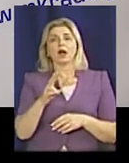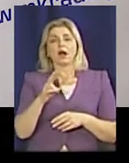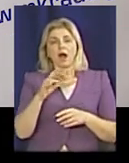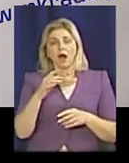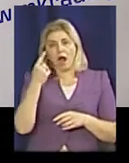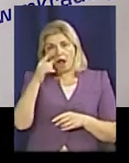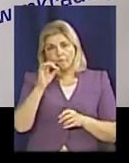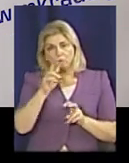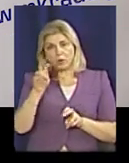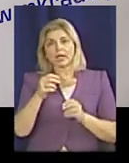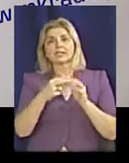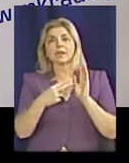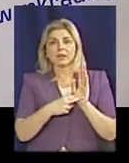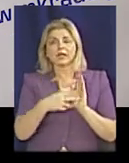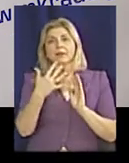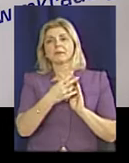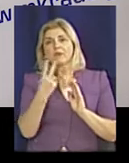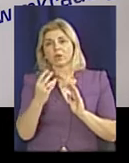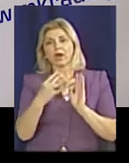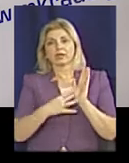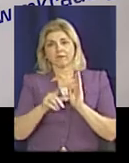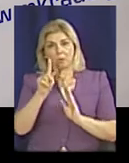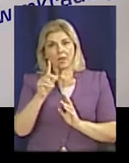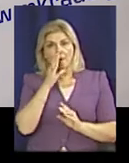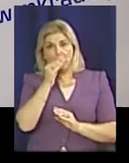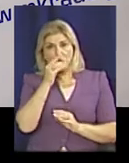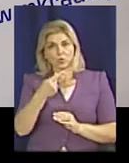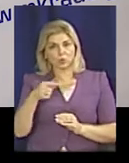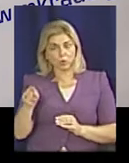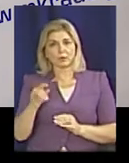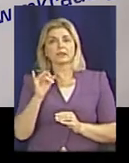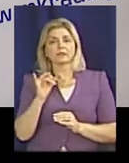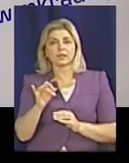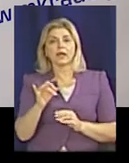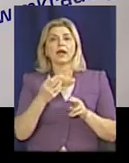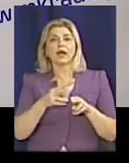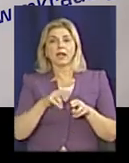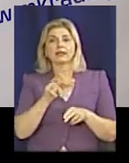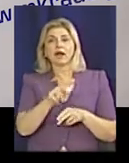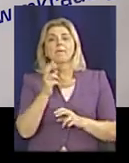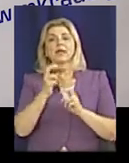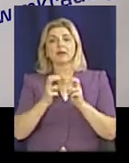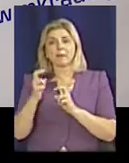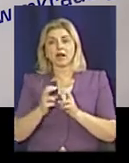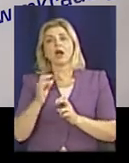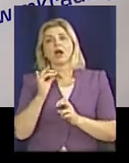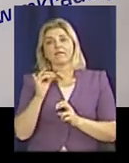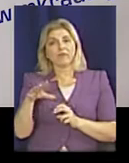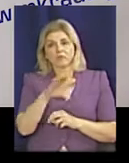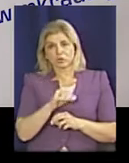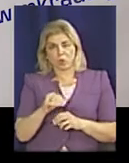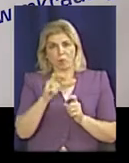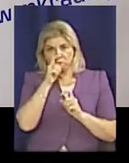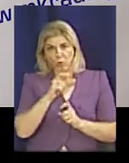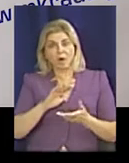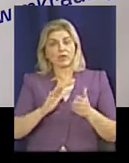9, 17 маршрути, 52 і 91. І «Еталон Авто», який перший маршрут. На цих підприємствах, звичайно, все повільно